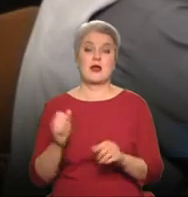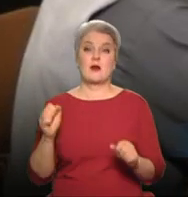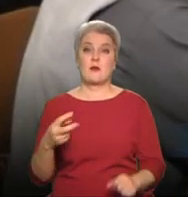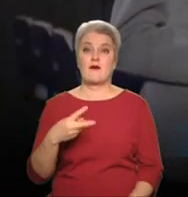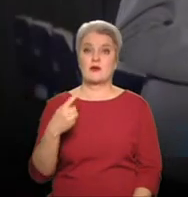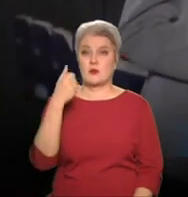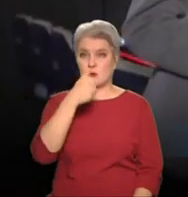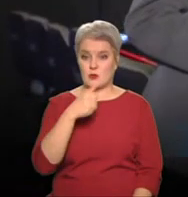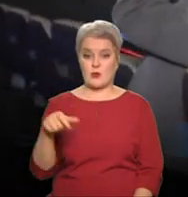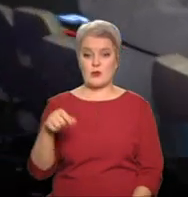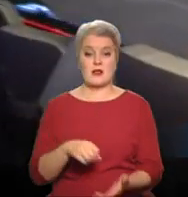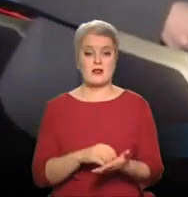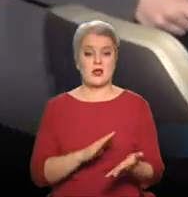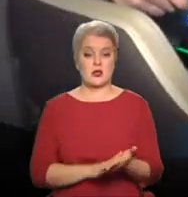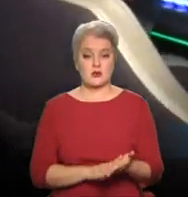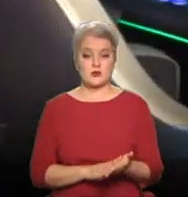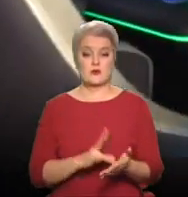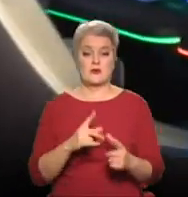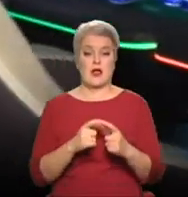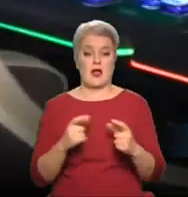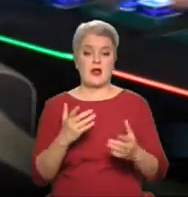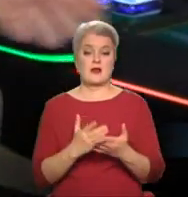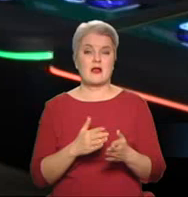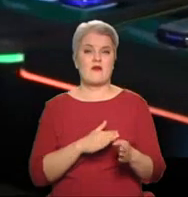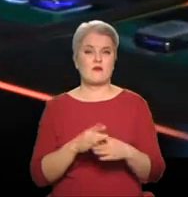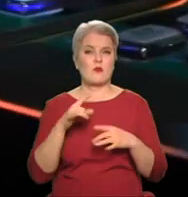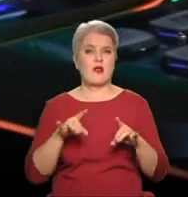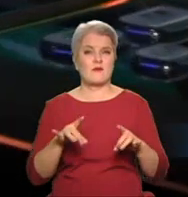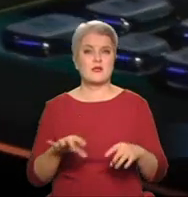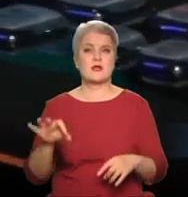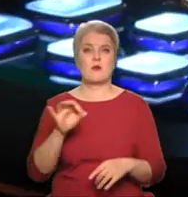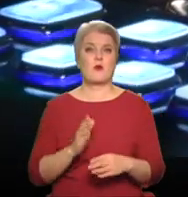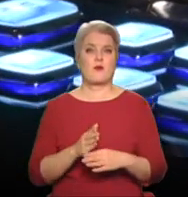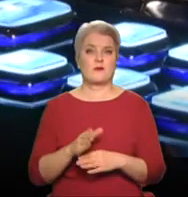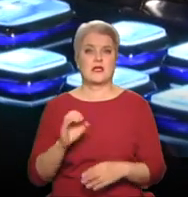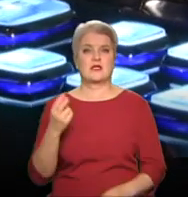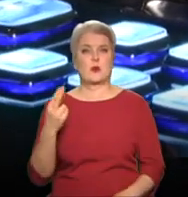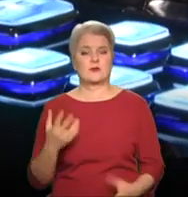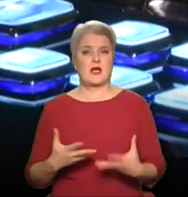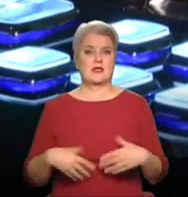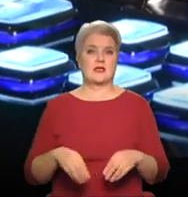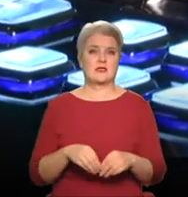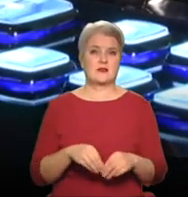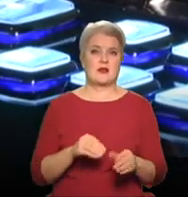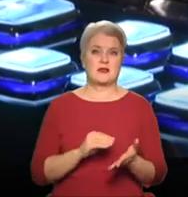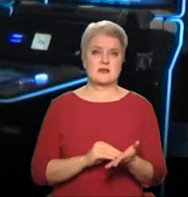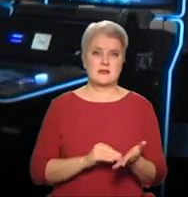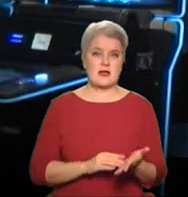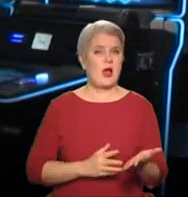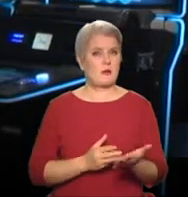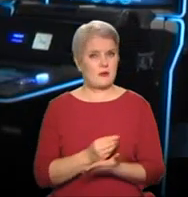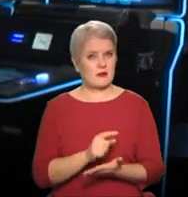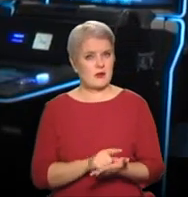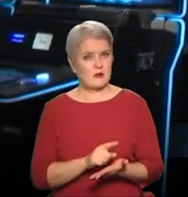реєструють. На спеціальній карті є повна інформація про відвідувача. Зокрема, соціальний, сімейний стан, чи платить аліменти та чи отримує